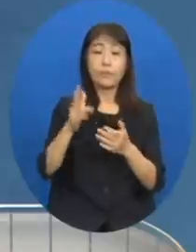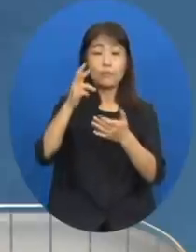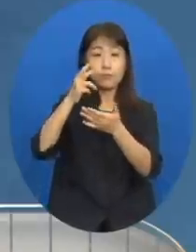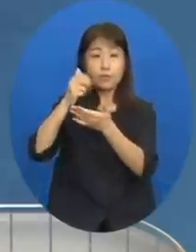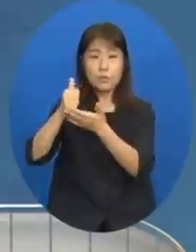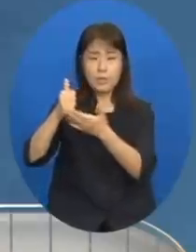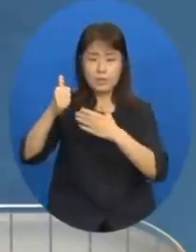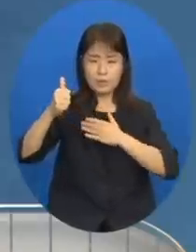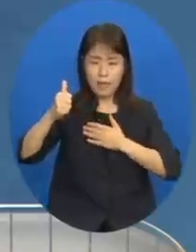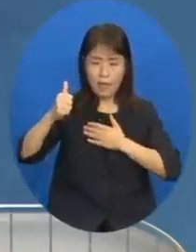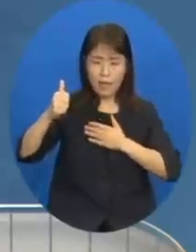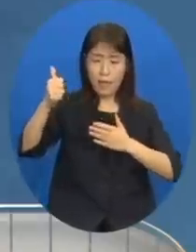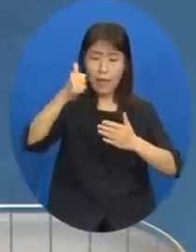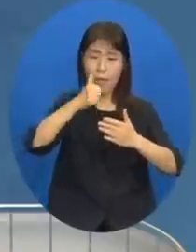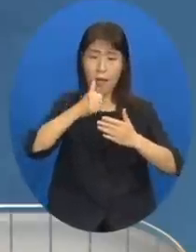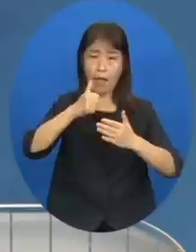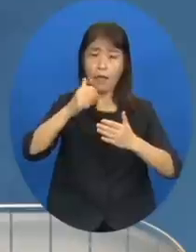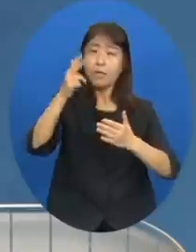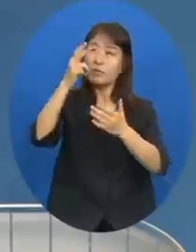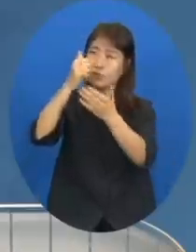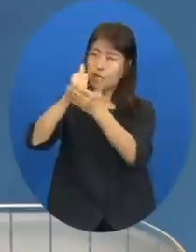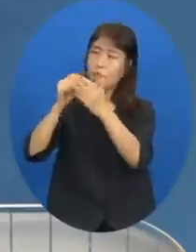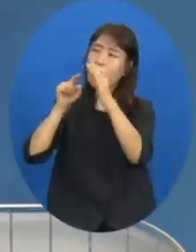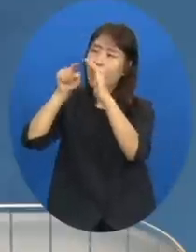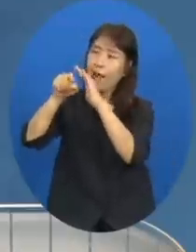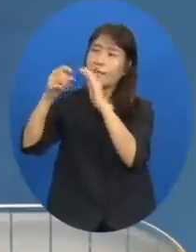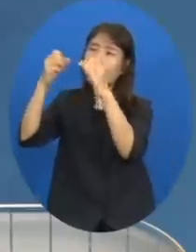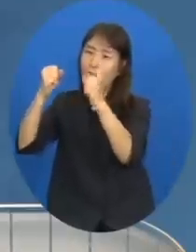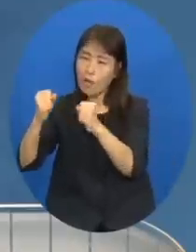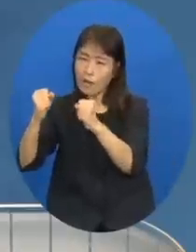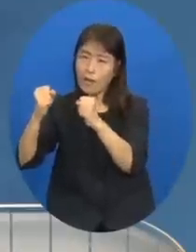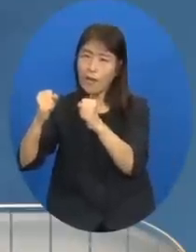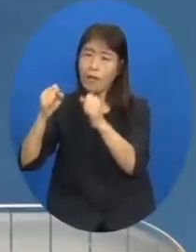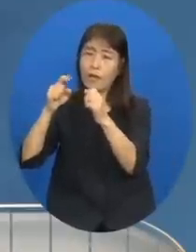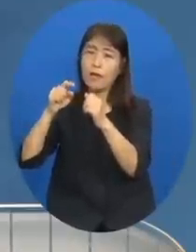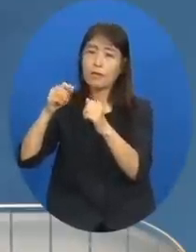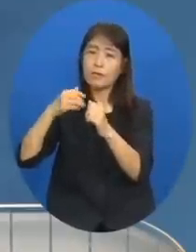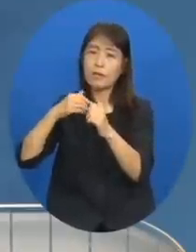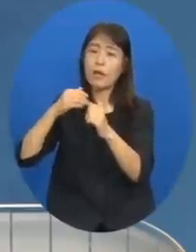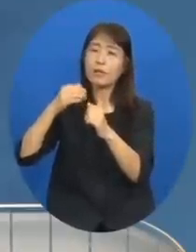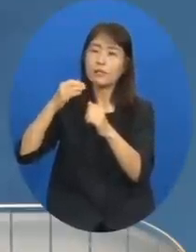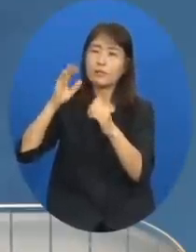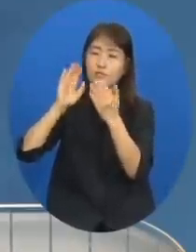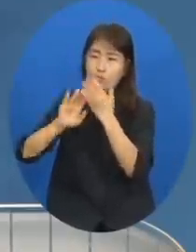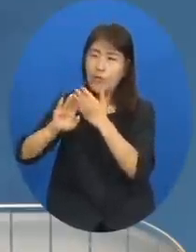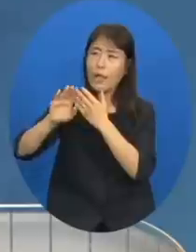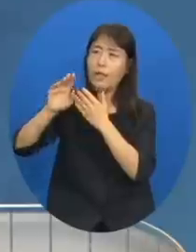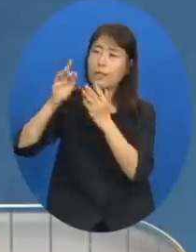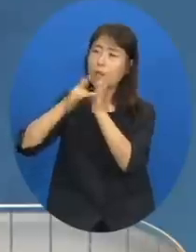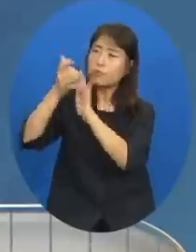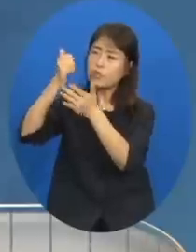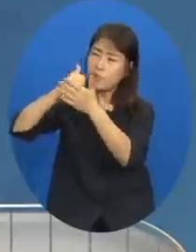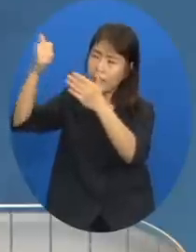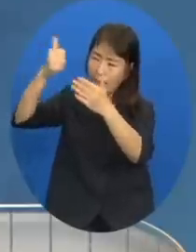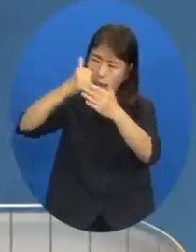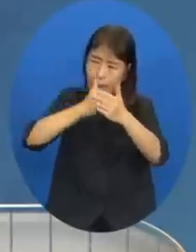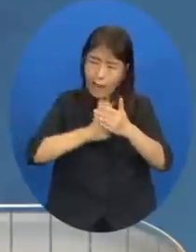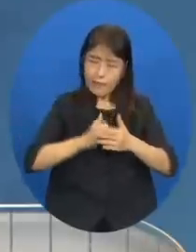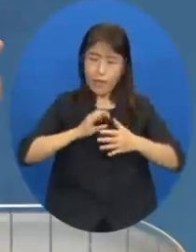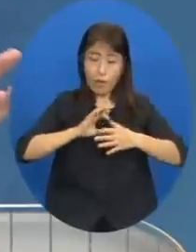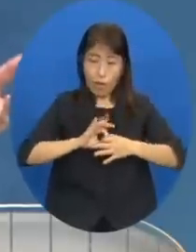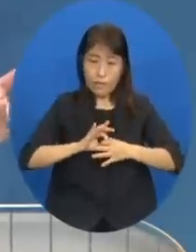내 안에 거하라 그러면 나도 너희 안에 구하리라 그런 말씀을 하셨다는 사실입니다